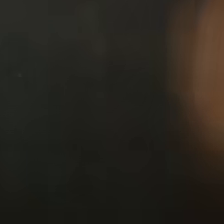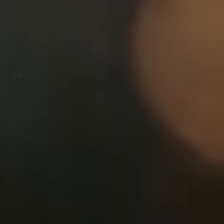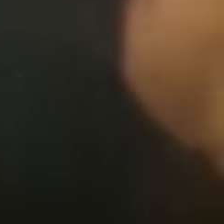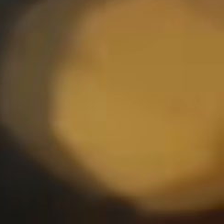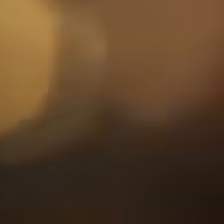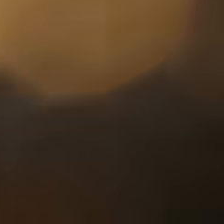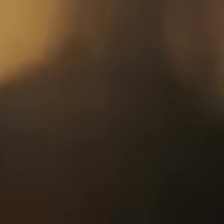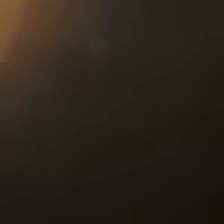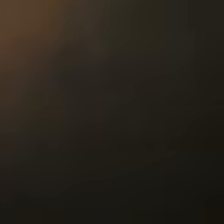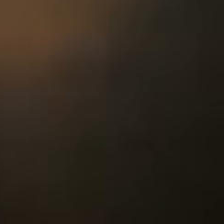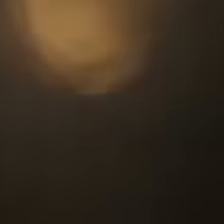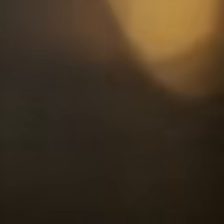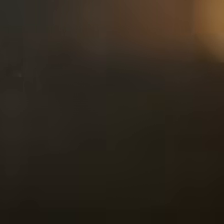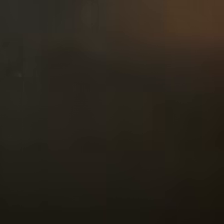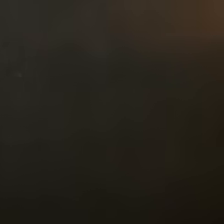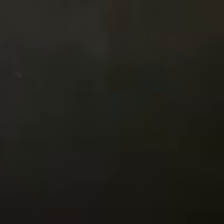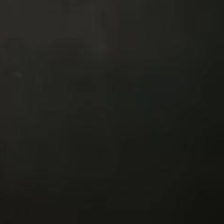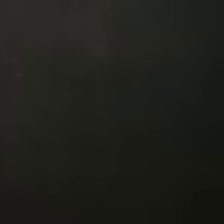정리하고요